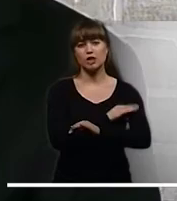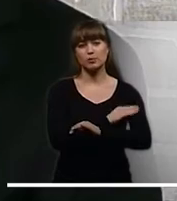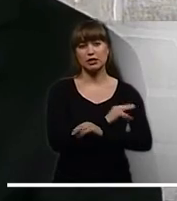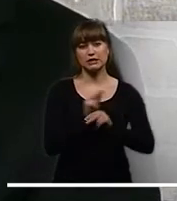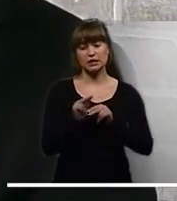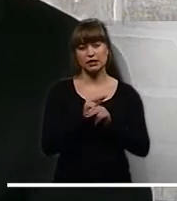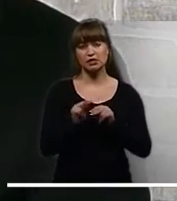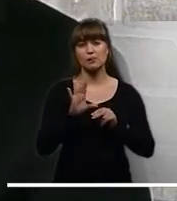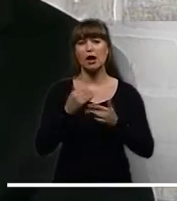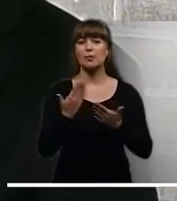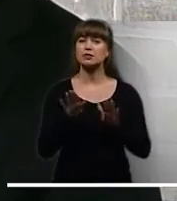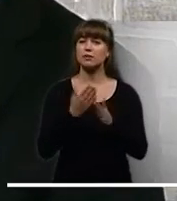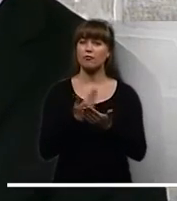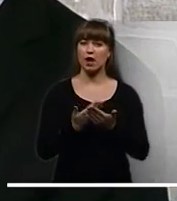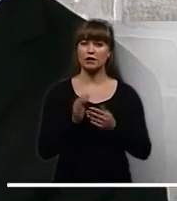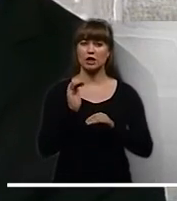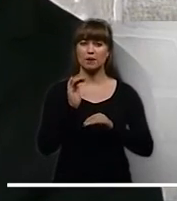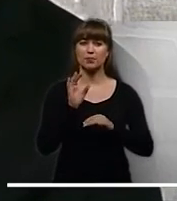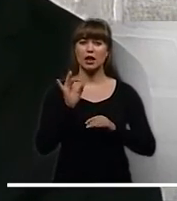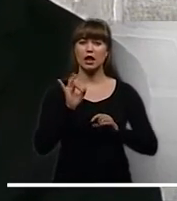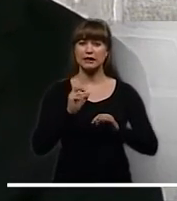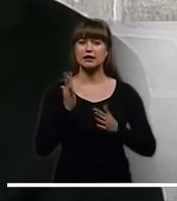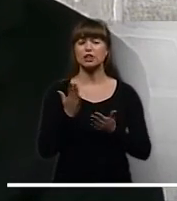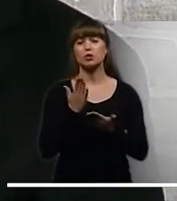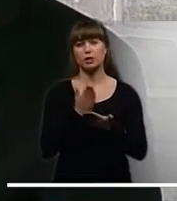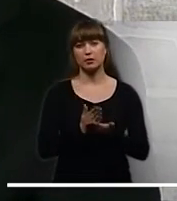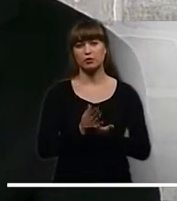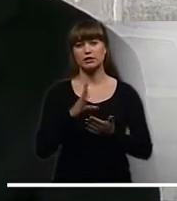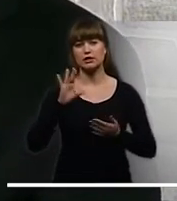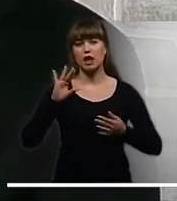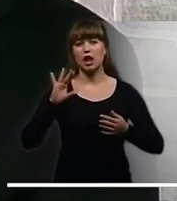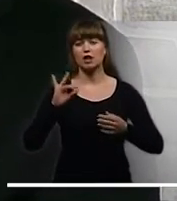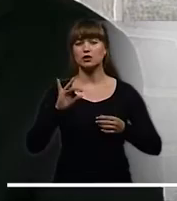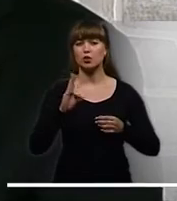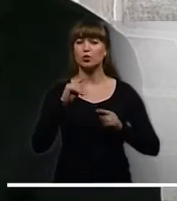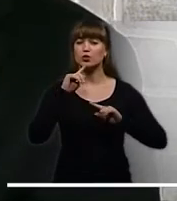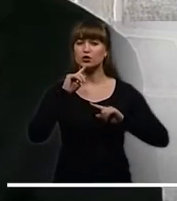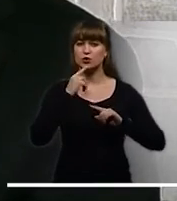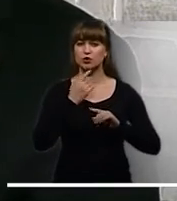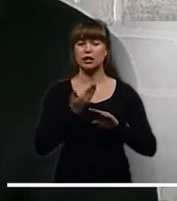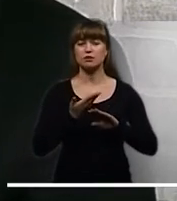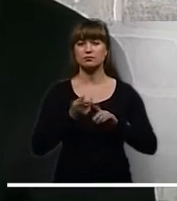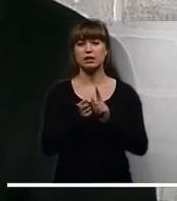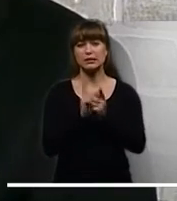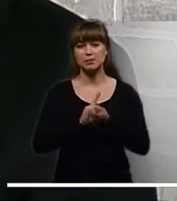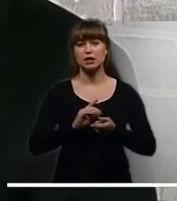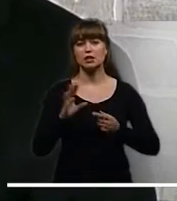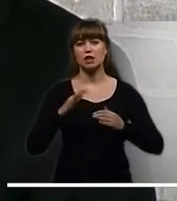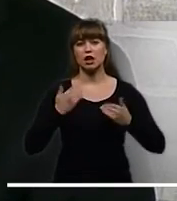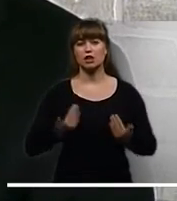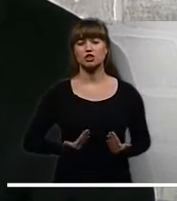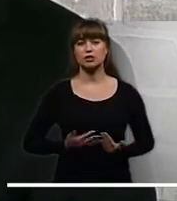гипертензии, а вот по тем факторам риска в основном, которые к ним приводят. Ну, трудно изменить наш общий уровень жизни,